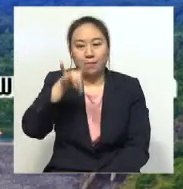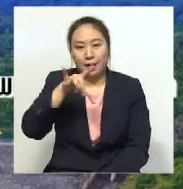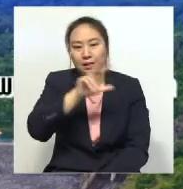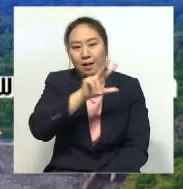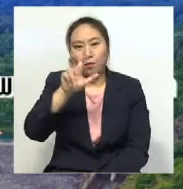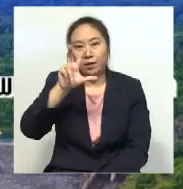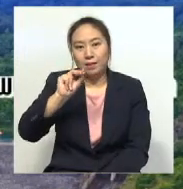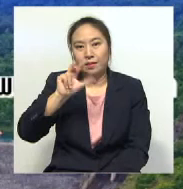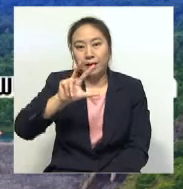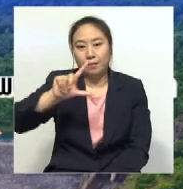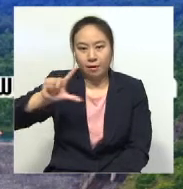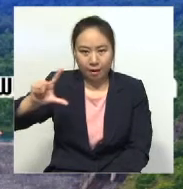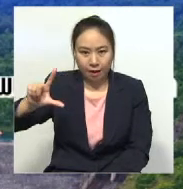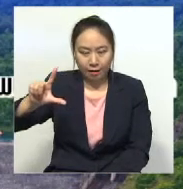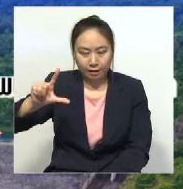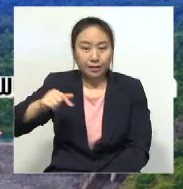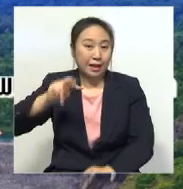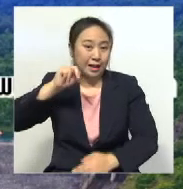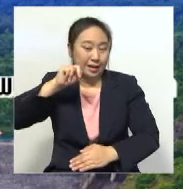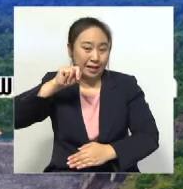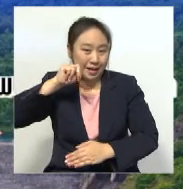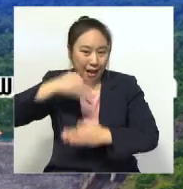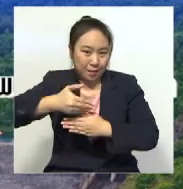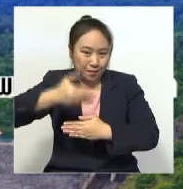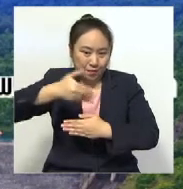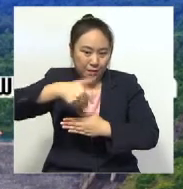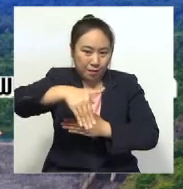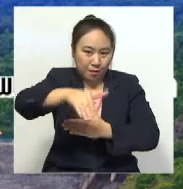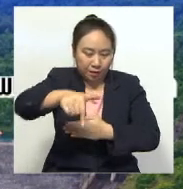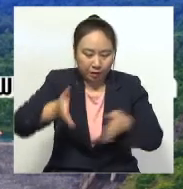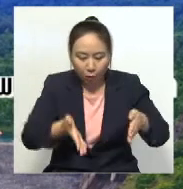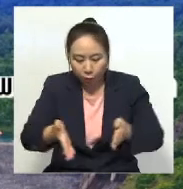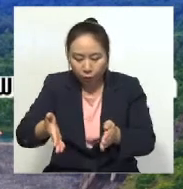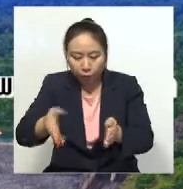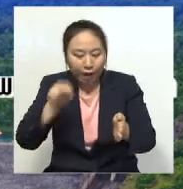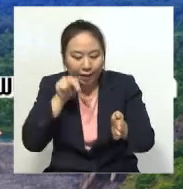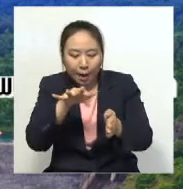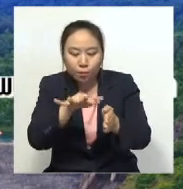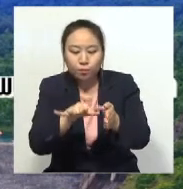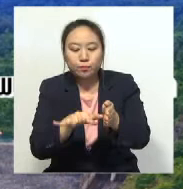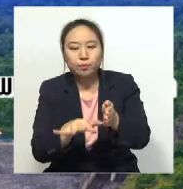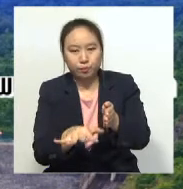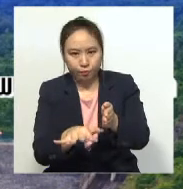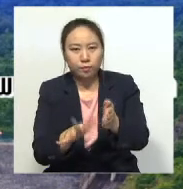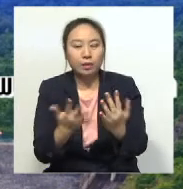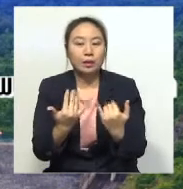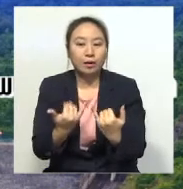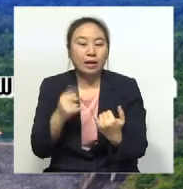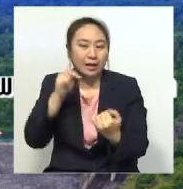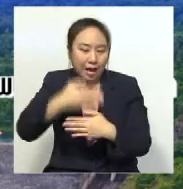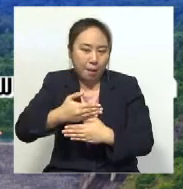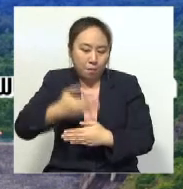8,333 ล้านลูกบาศก์เมตรซึ่งพื้นที่ท้ายน้ำไม่มีน้ำสูงกว่าระดับตลิ่งแล้วค่ะเจ้าหน้าที่ก็ยังคงระบายน้